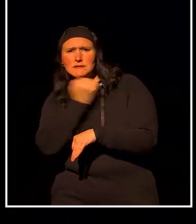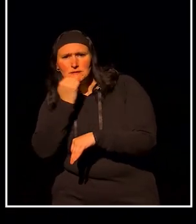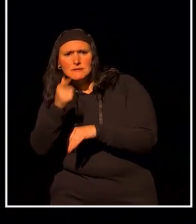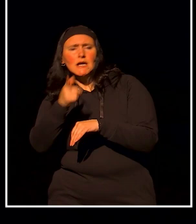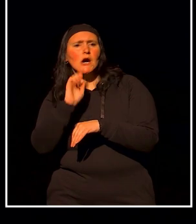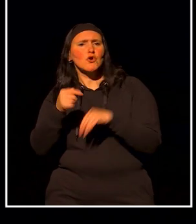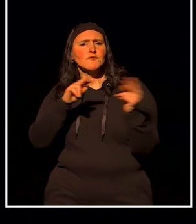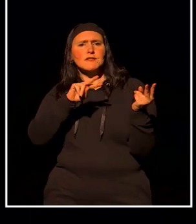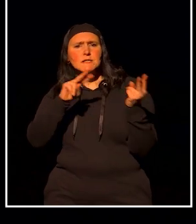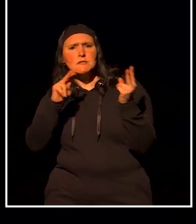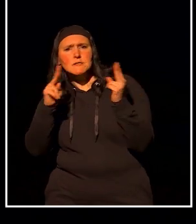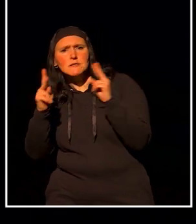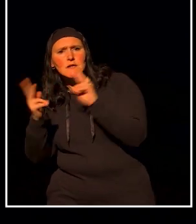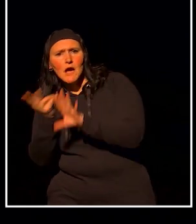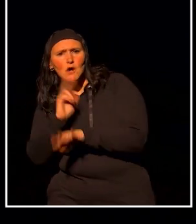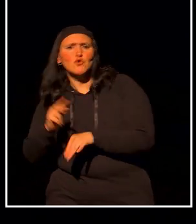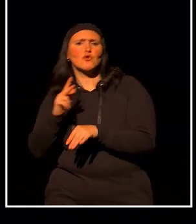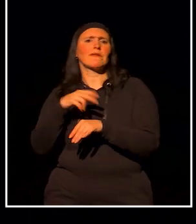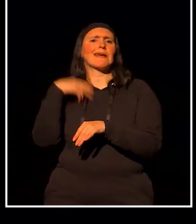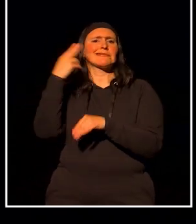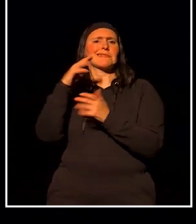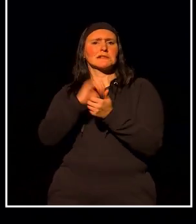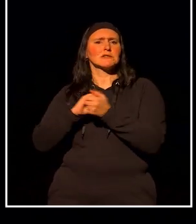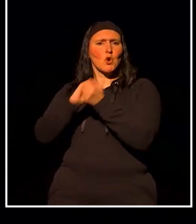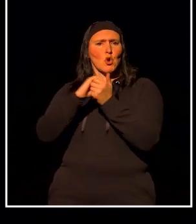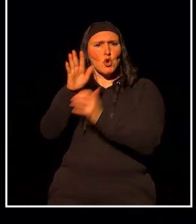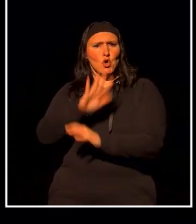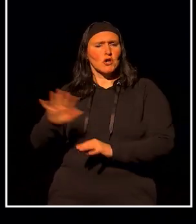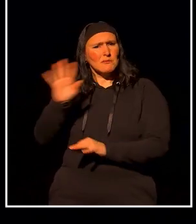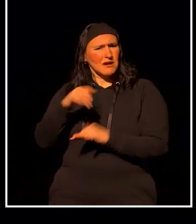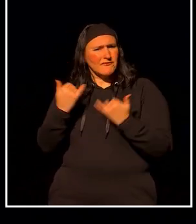Prozess irgendwie kennzeichnen, was da passiert, Thomas?